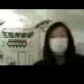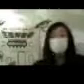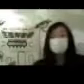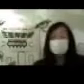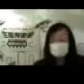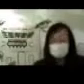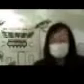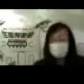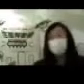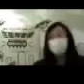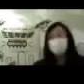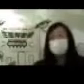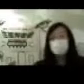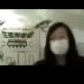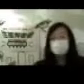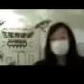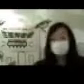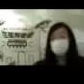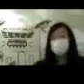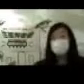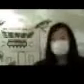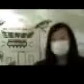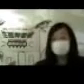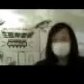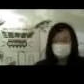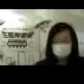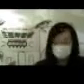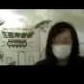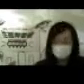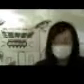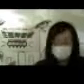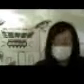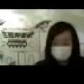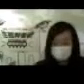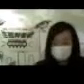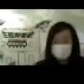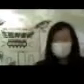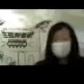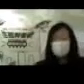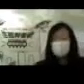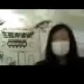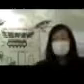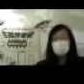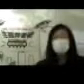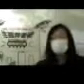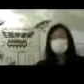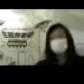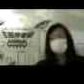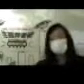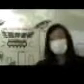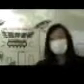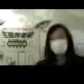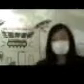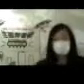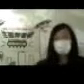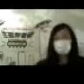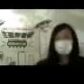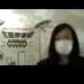去见过呢一个锦田树屋添嘅。咁呢个锦田树屋